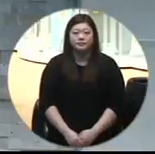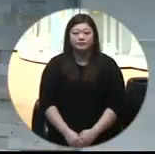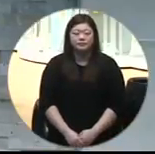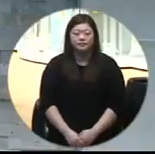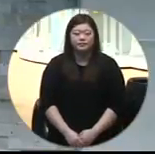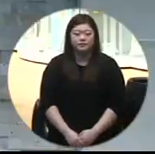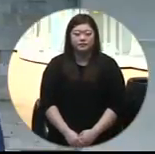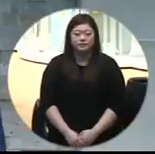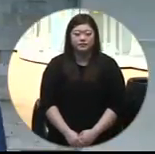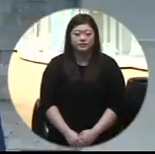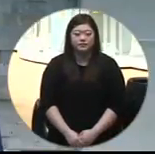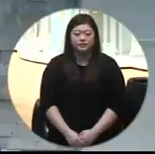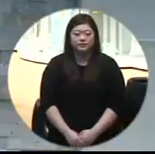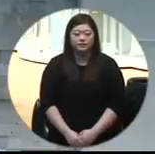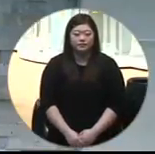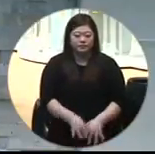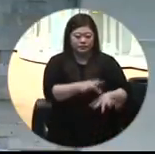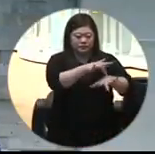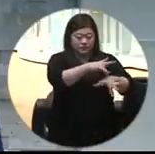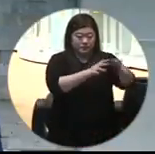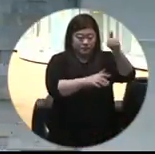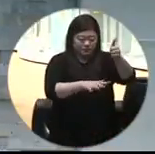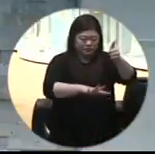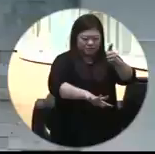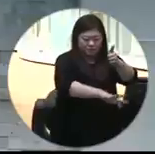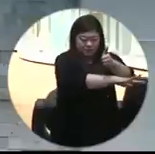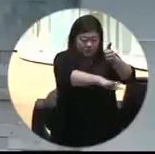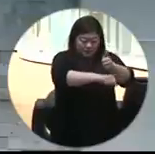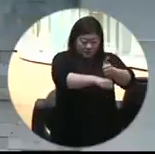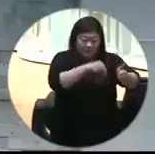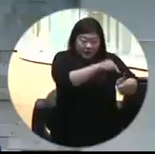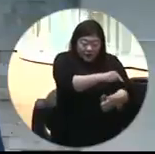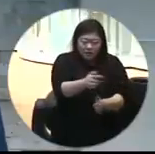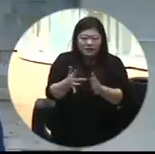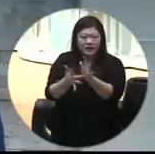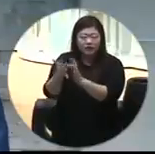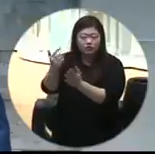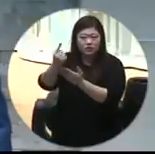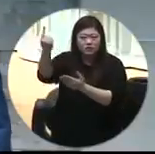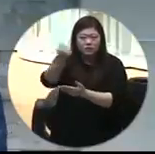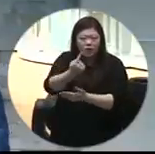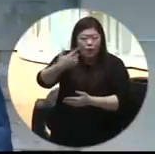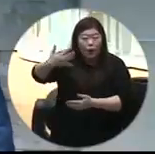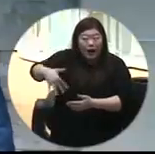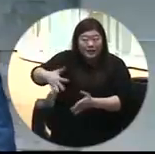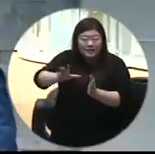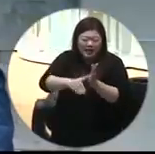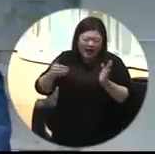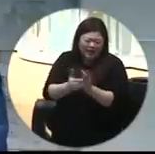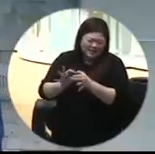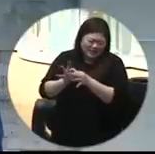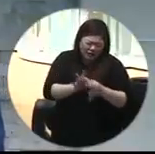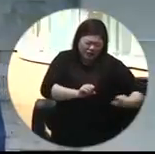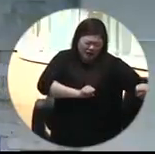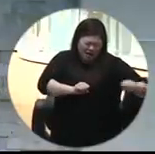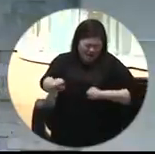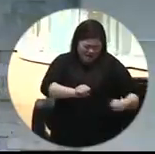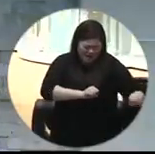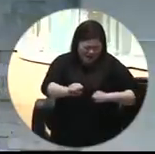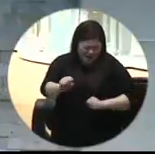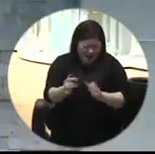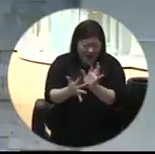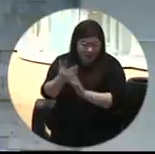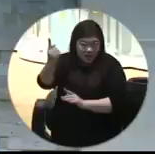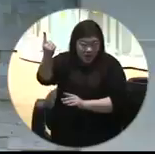이런 사단과 귀신들은 예수님께서 재림하시는 순간까지만 제한적으로 활동하게 돼